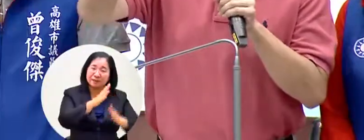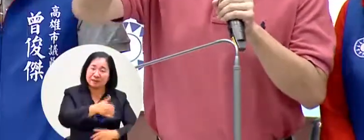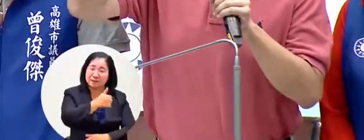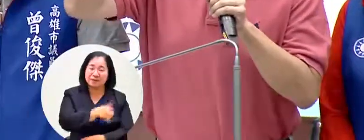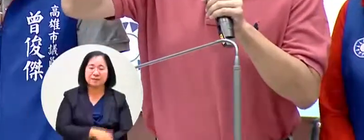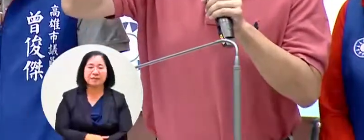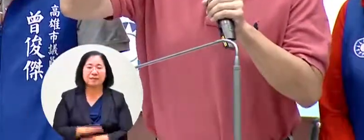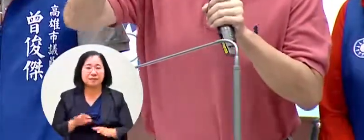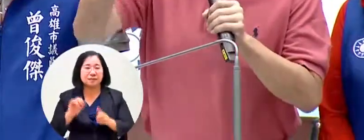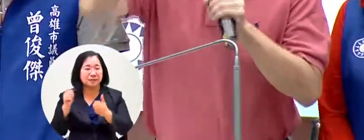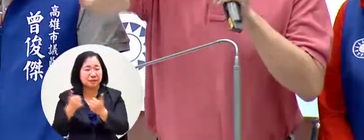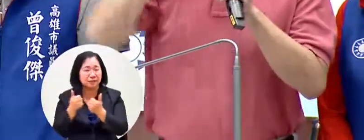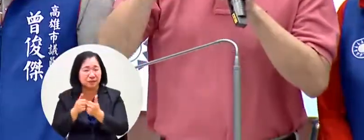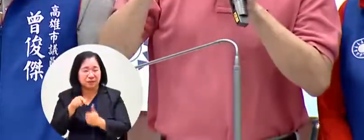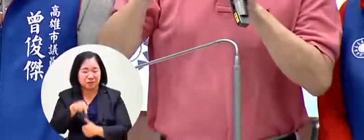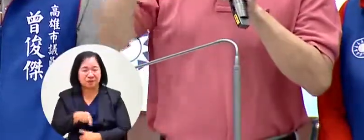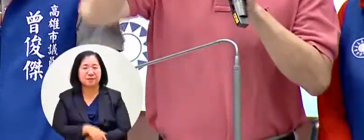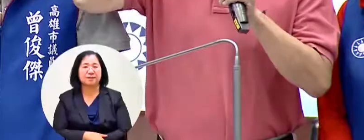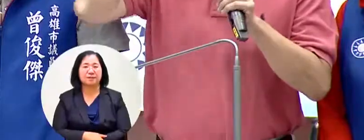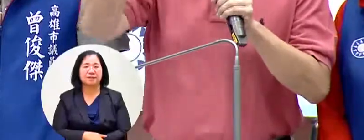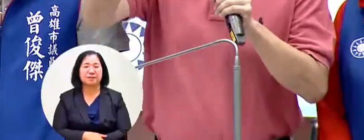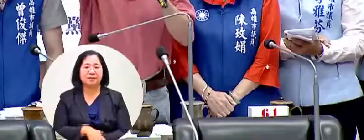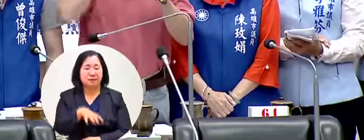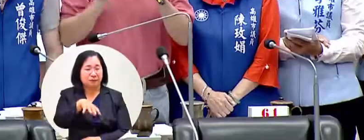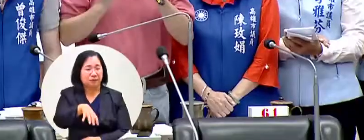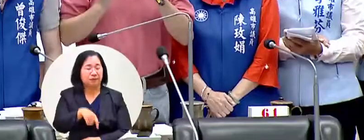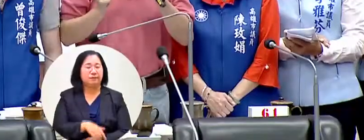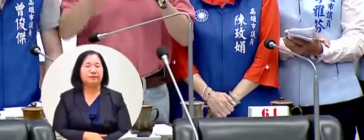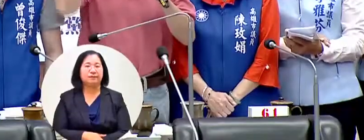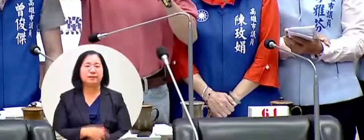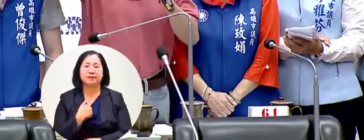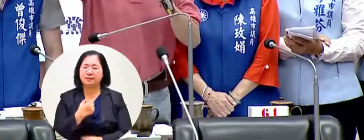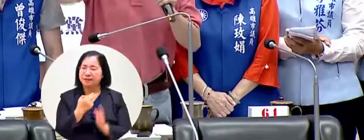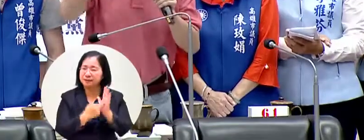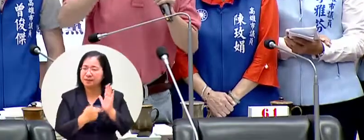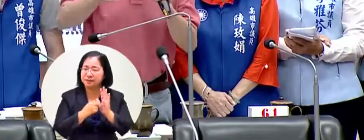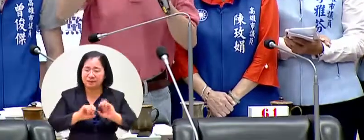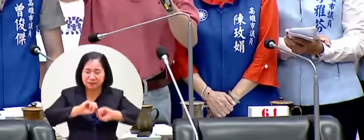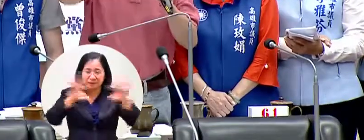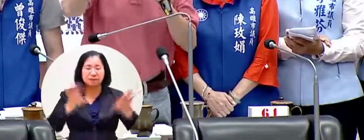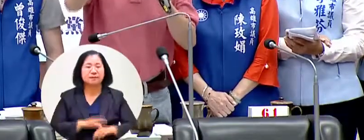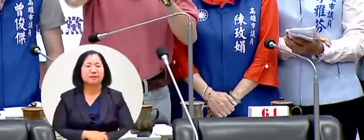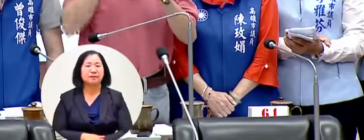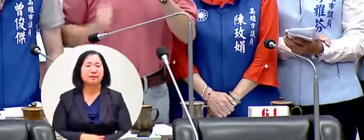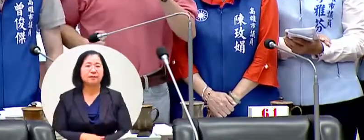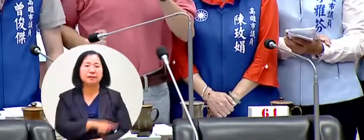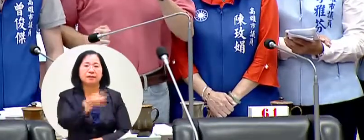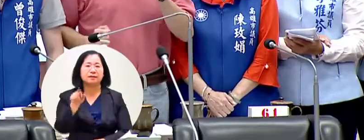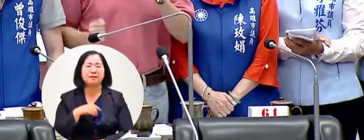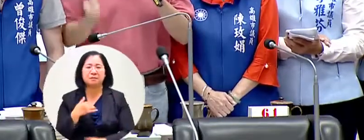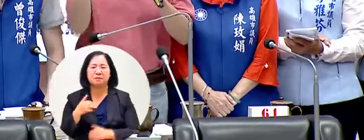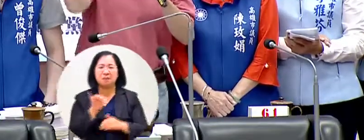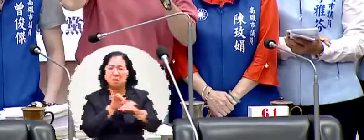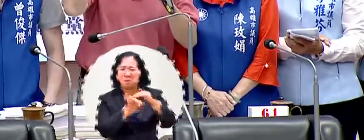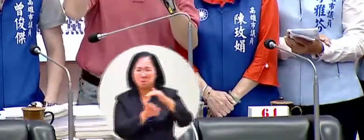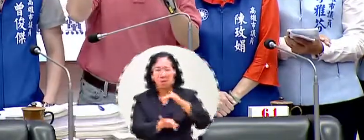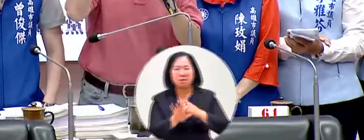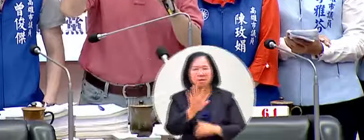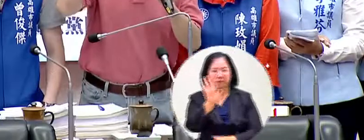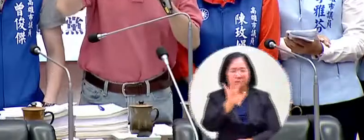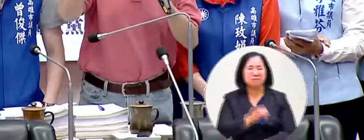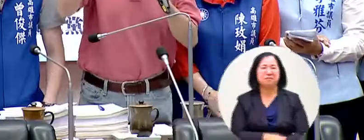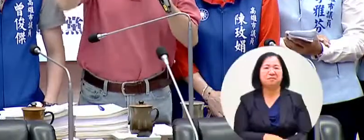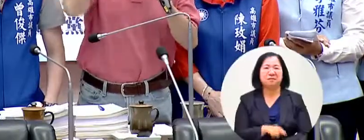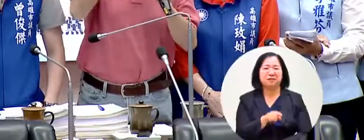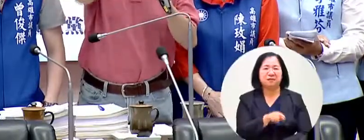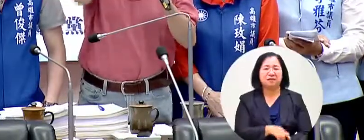谢也拜托他们。 所以韩市长，你就要利用在议会这个殿堂，你把它说